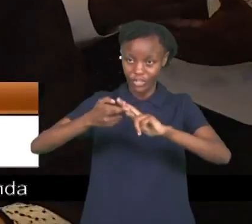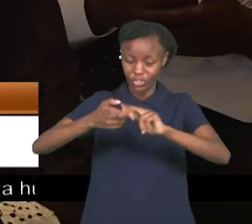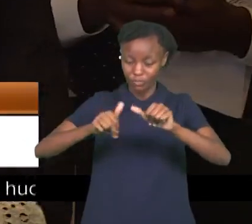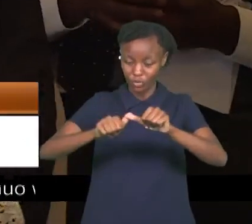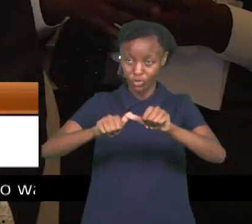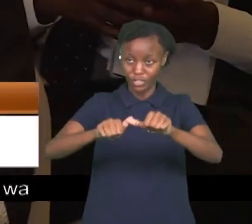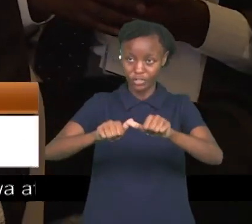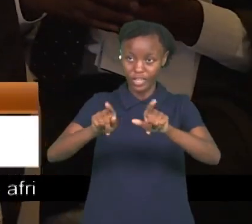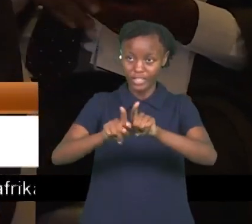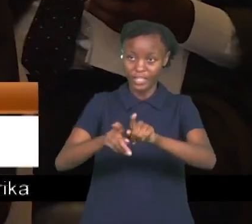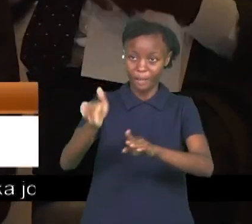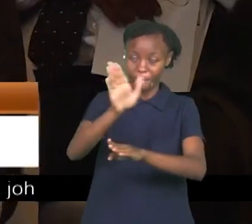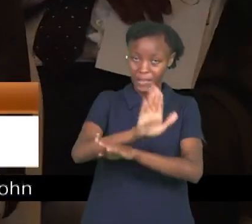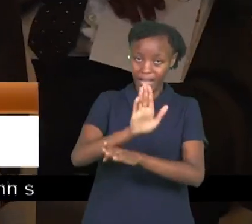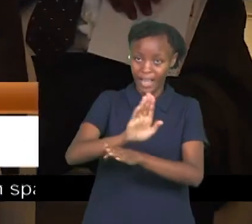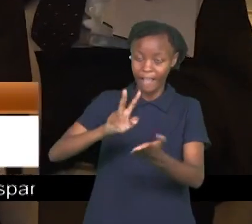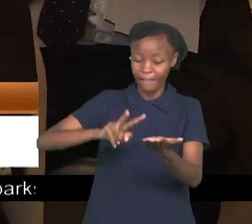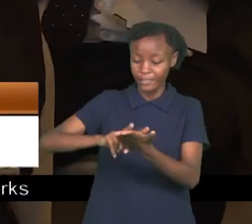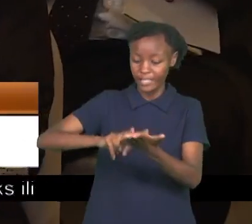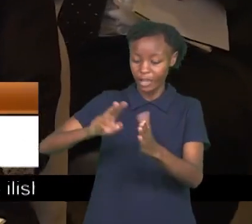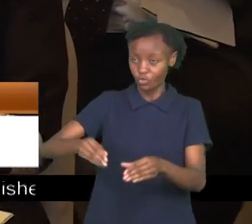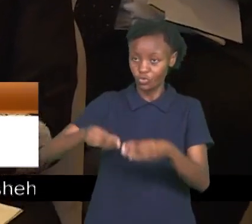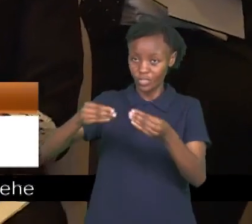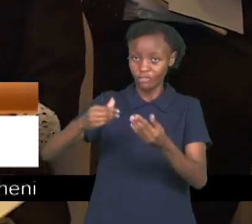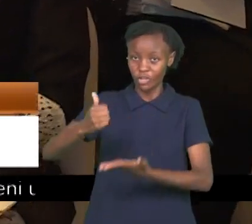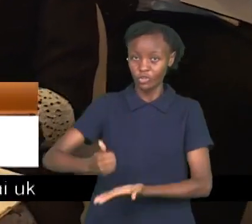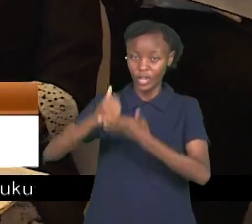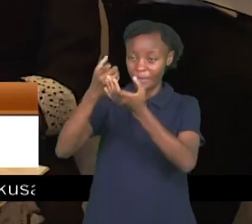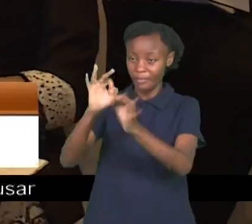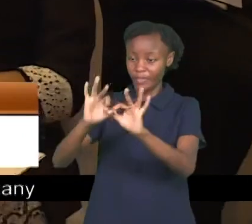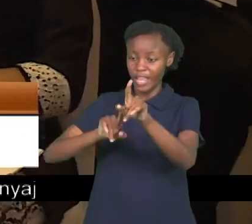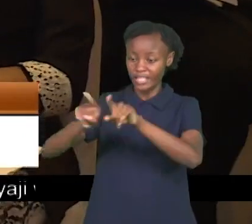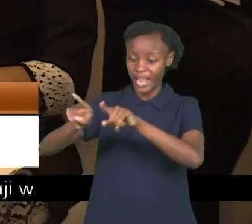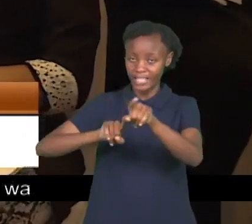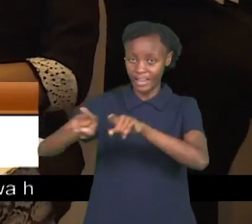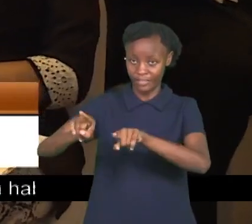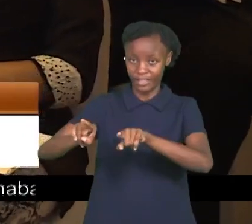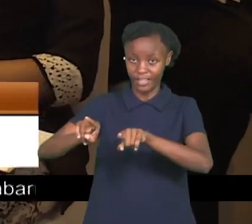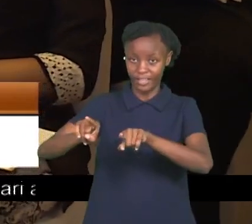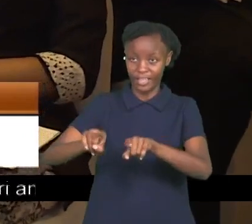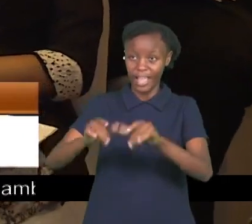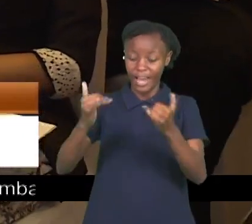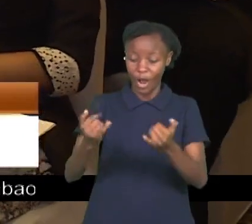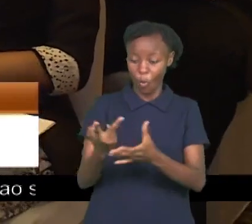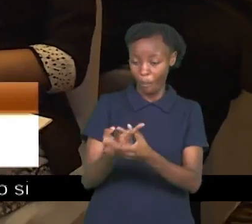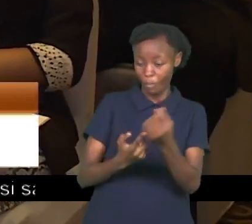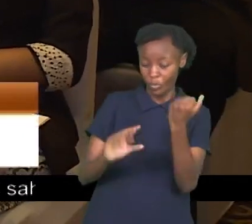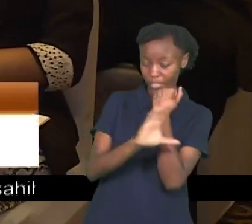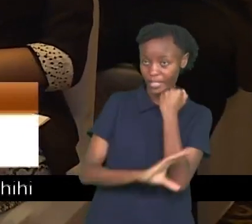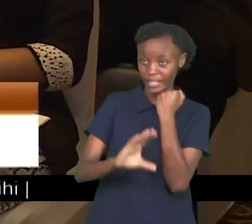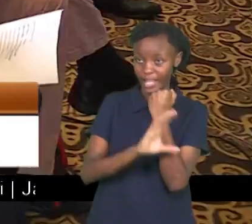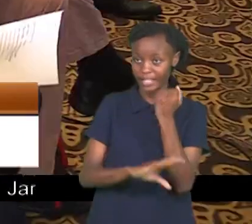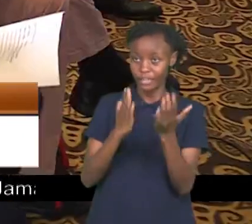na kurejesha mpango wa vyeti vya visa ili kuimarisha usafiri huru wa watu na biashara bila vikwazo, sasa mataifa haya